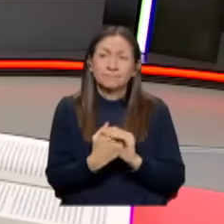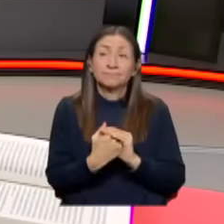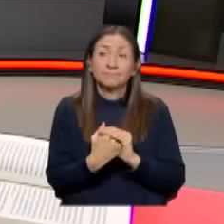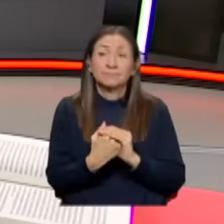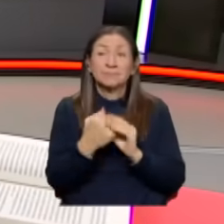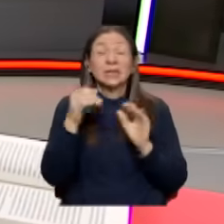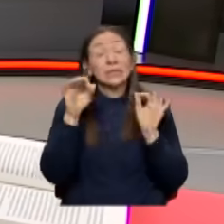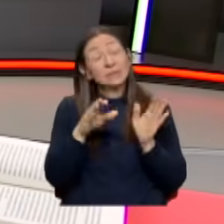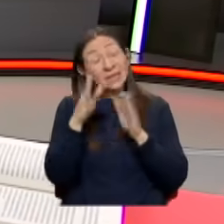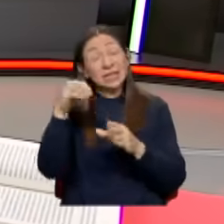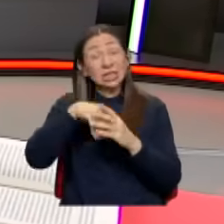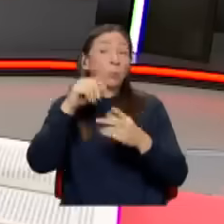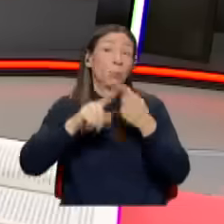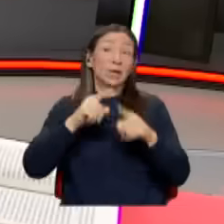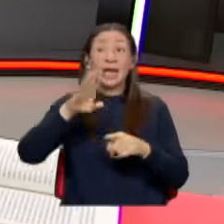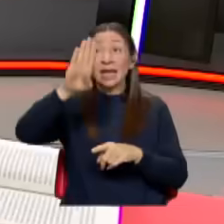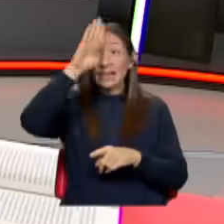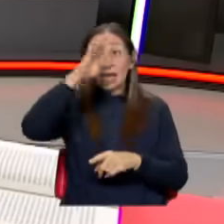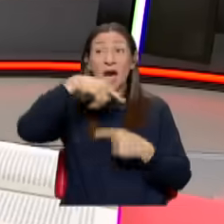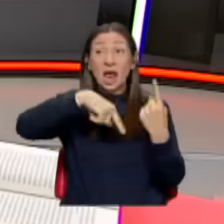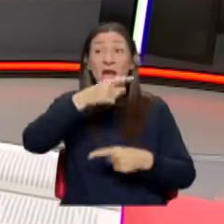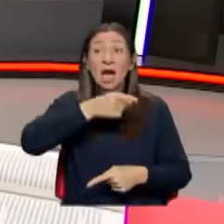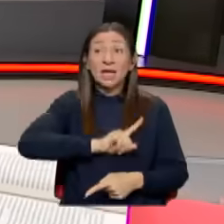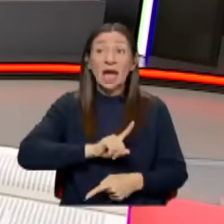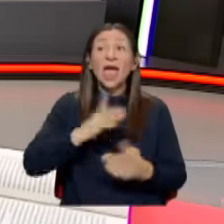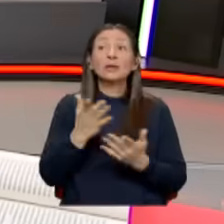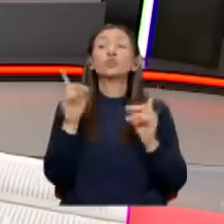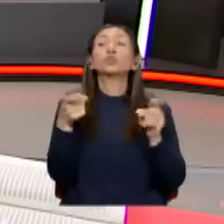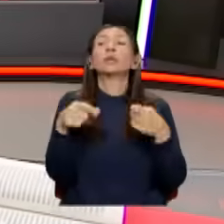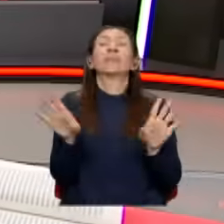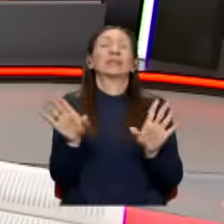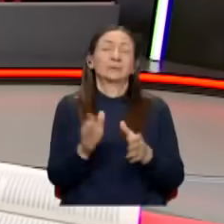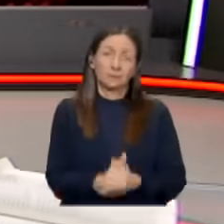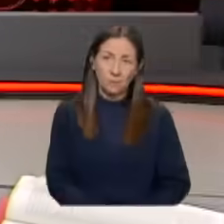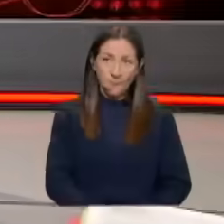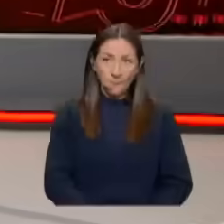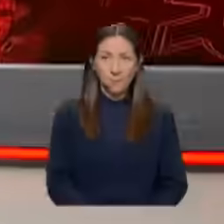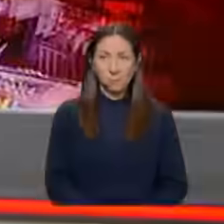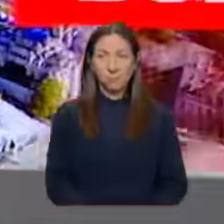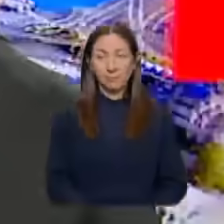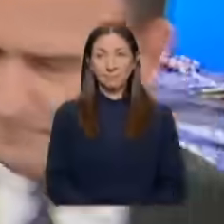Efendim şimdi geçelim iç siyasete. İstanbul'a aranan aday henüz bulunamadı.